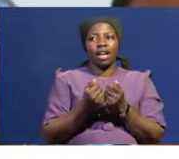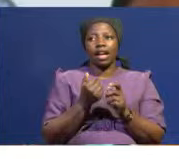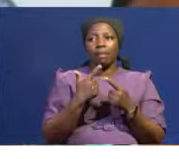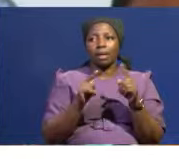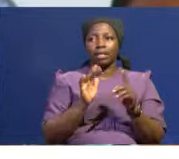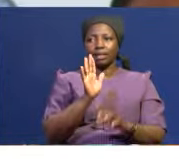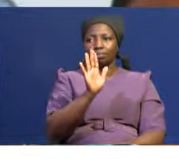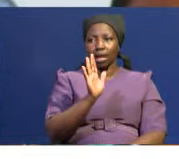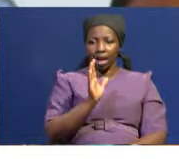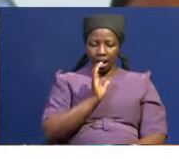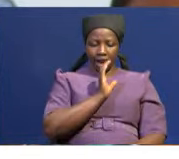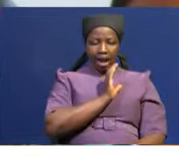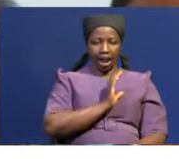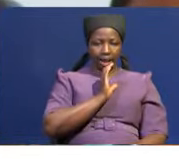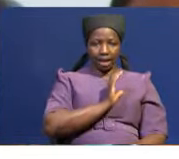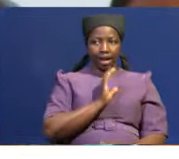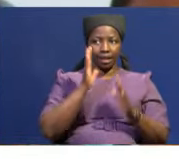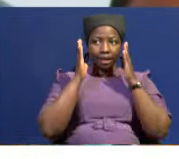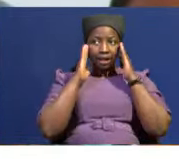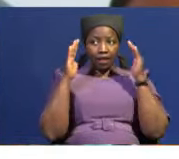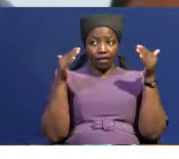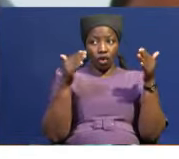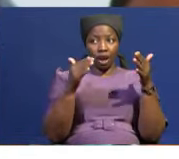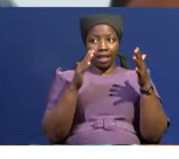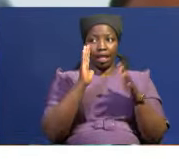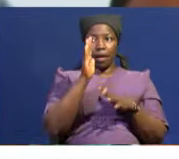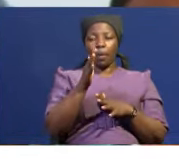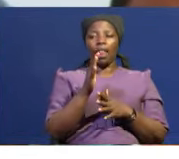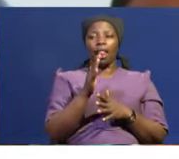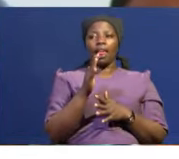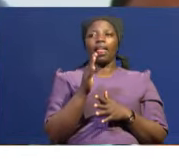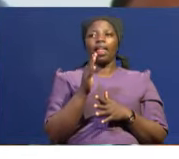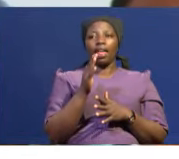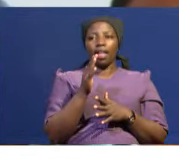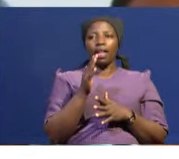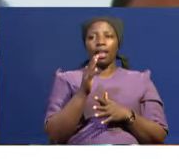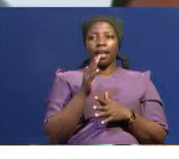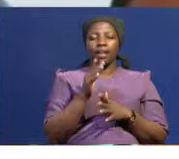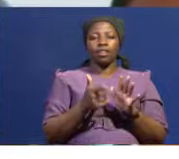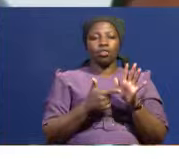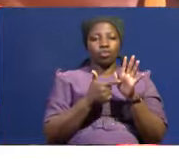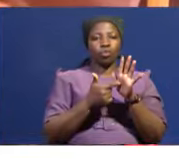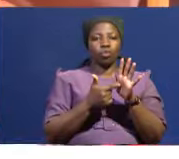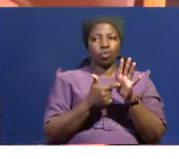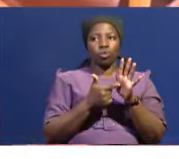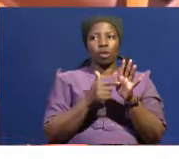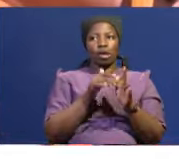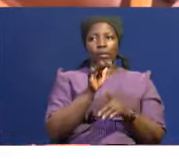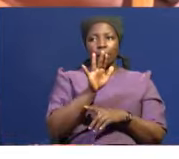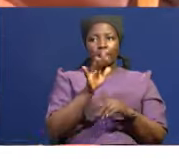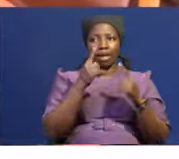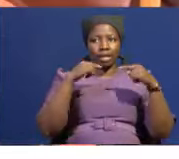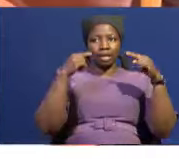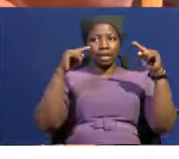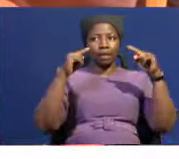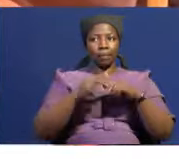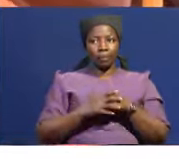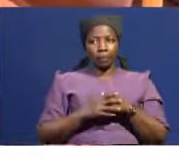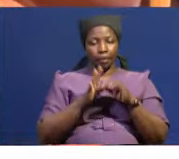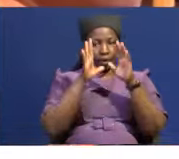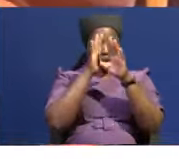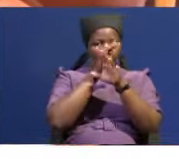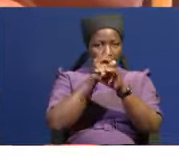character and dedication that will ultimately define your success. Aidha, Rais Ruto ambaye